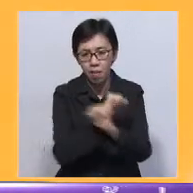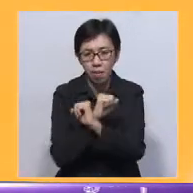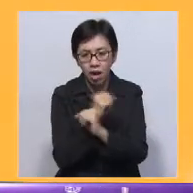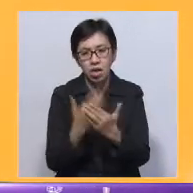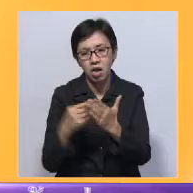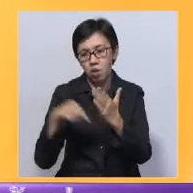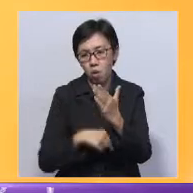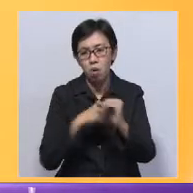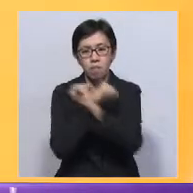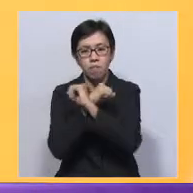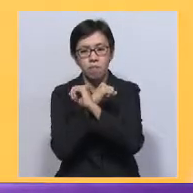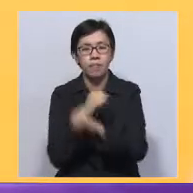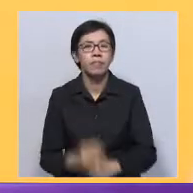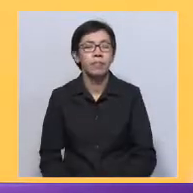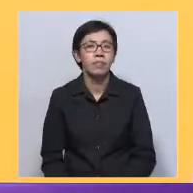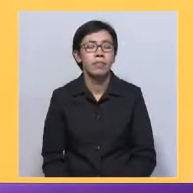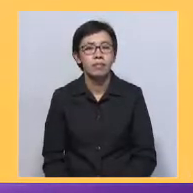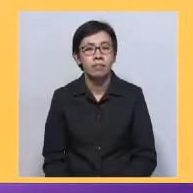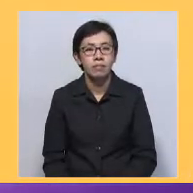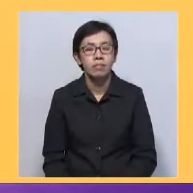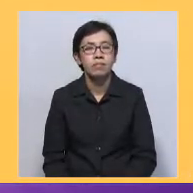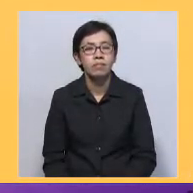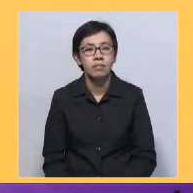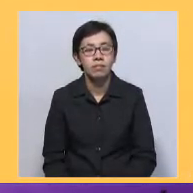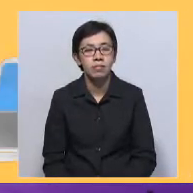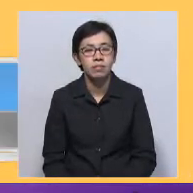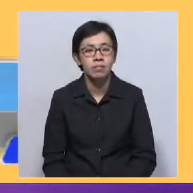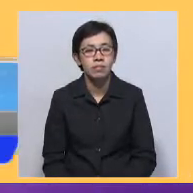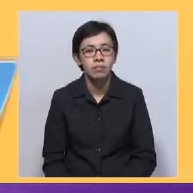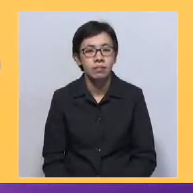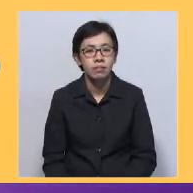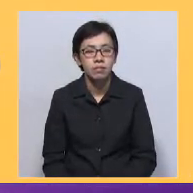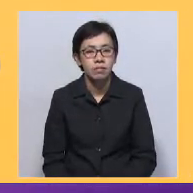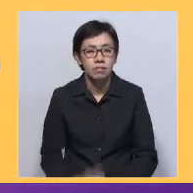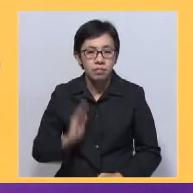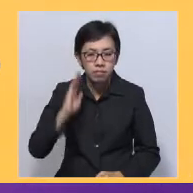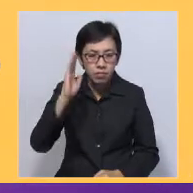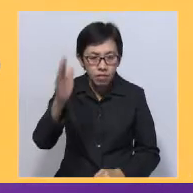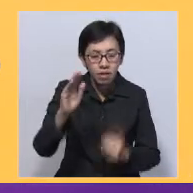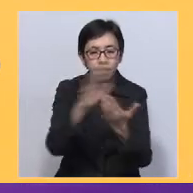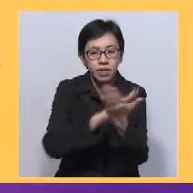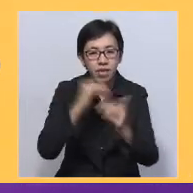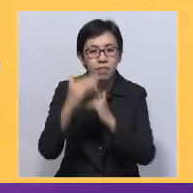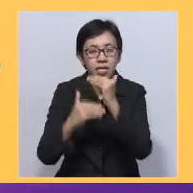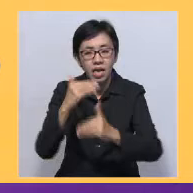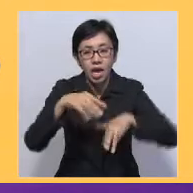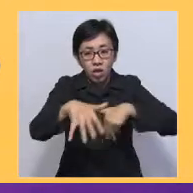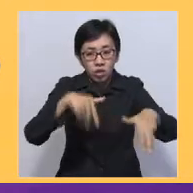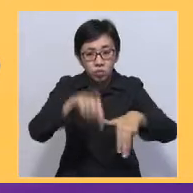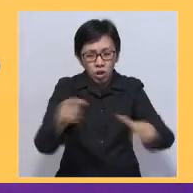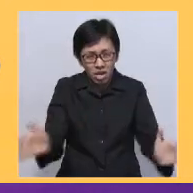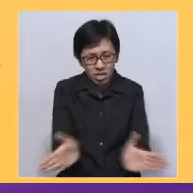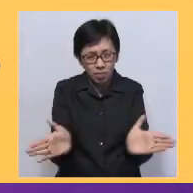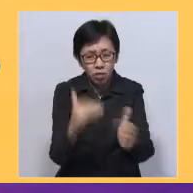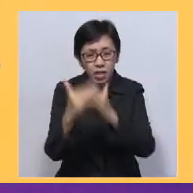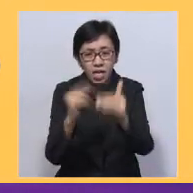ไม่ให้เกิดการทุจริต แล้ววันนี้เราก็เดินหน้าไปสู่การขับเคลื่อนประชาชนด้วยนโยบายที่เรียกว่าไทยนิยม